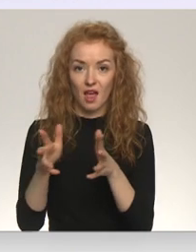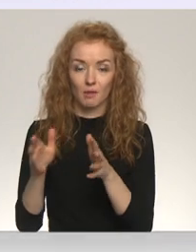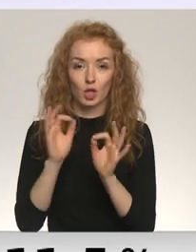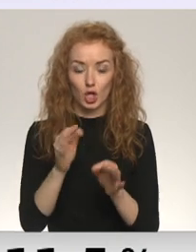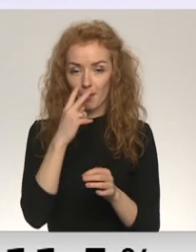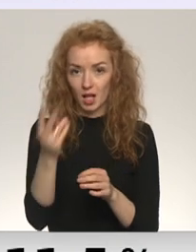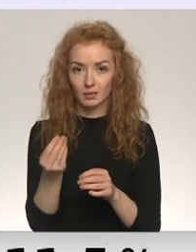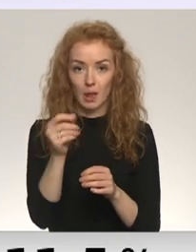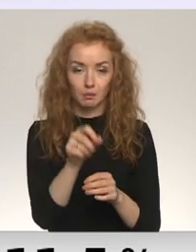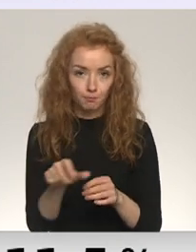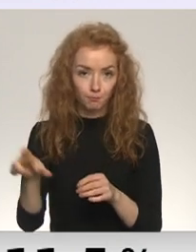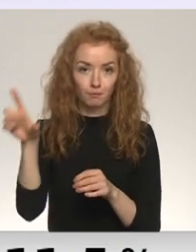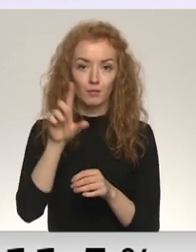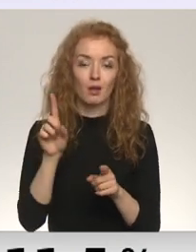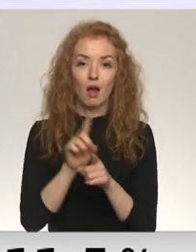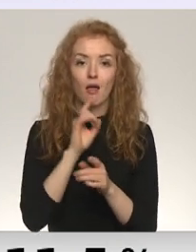pieaugušas cenas